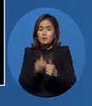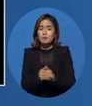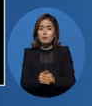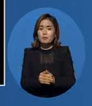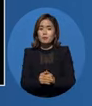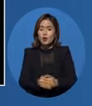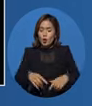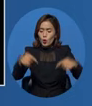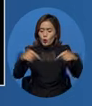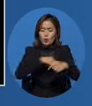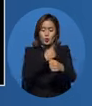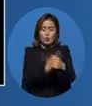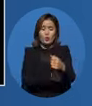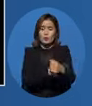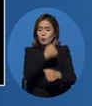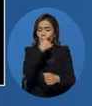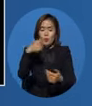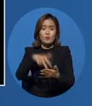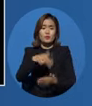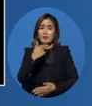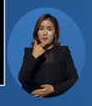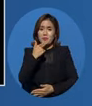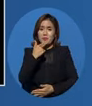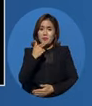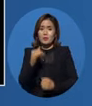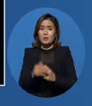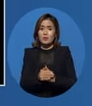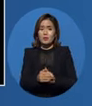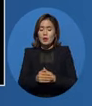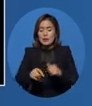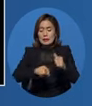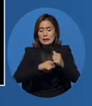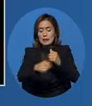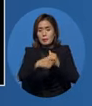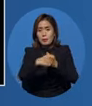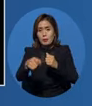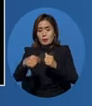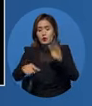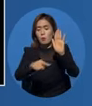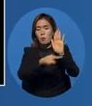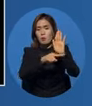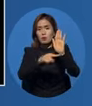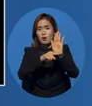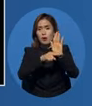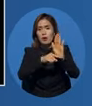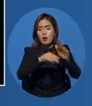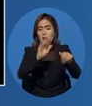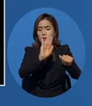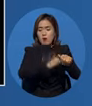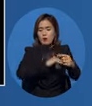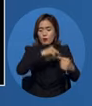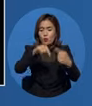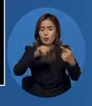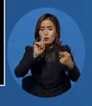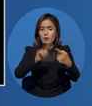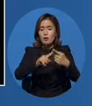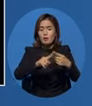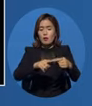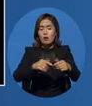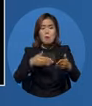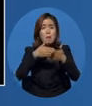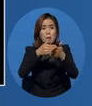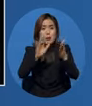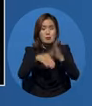조석 원이 보장되지 않는 거예요 가맹점 대리점들이 본사의 불공정 에마 써서 교섭을 해야되는데